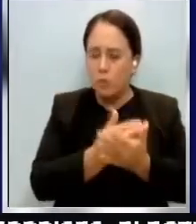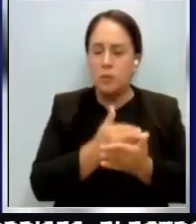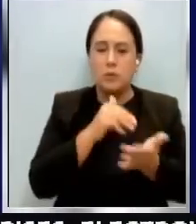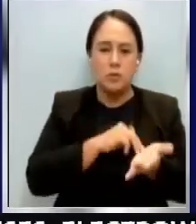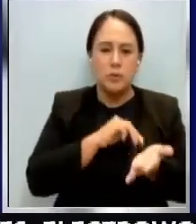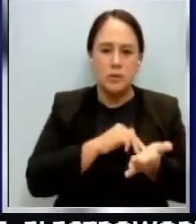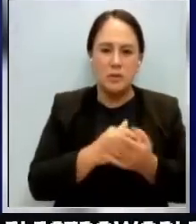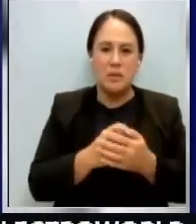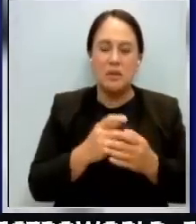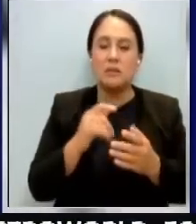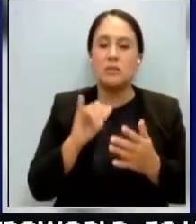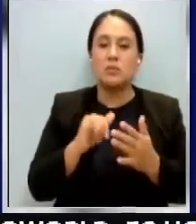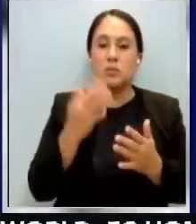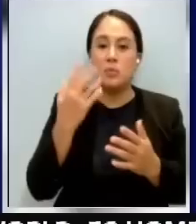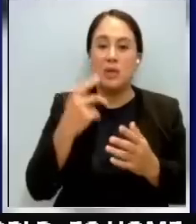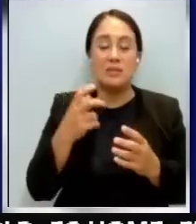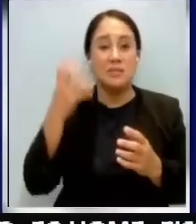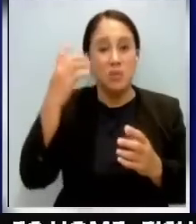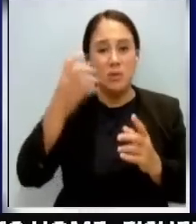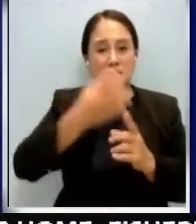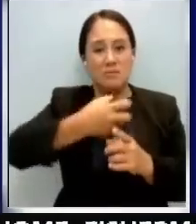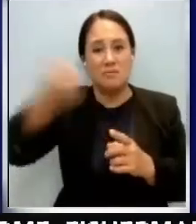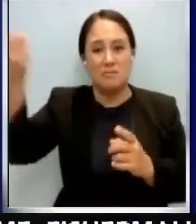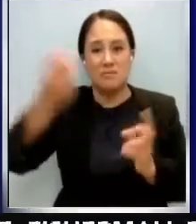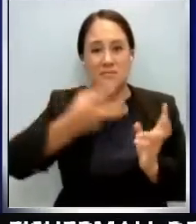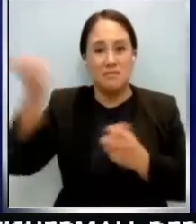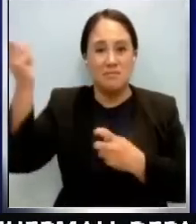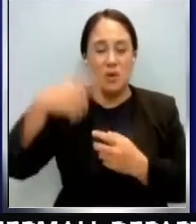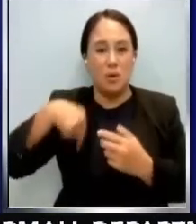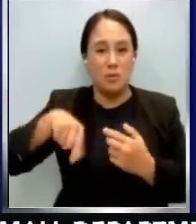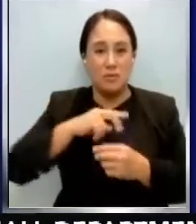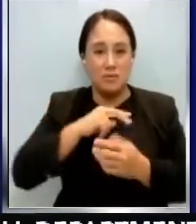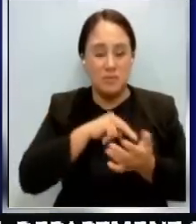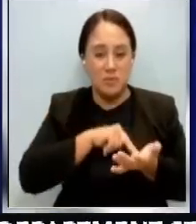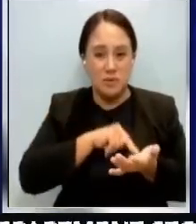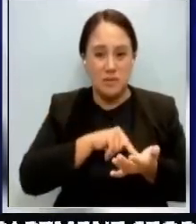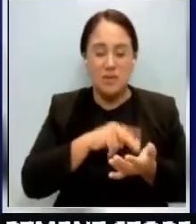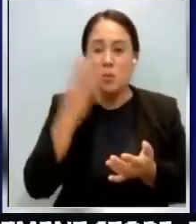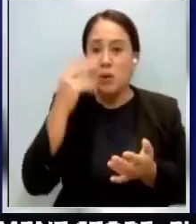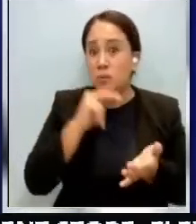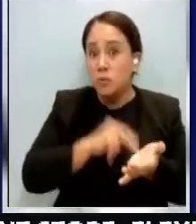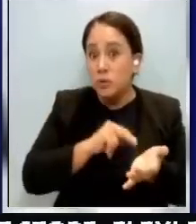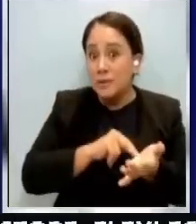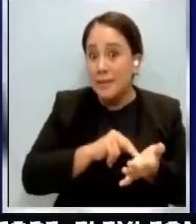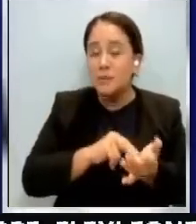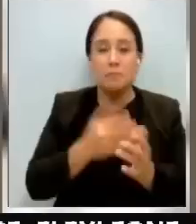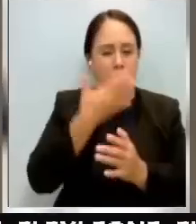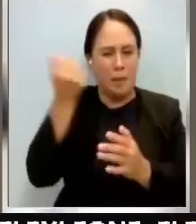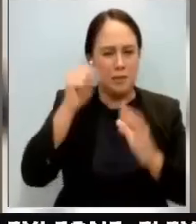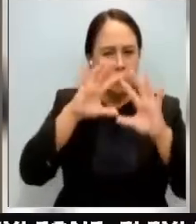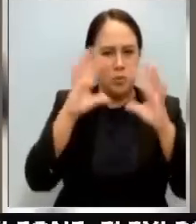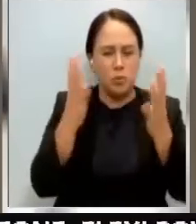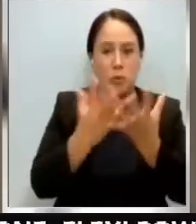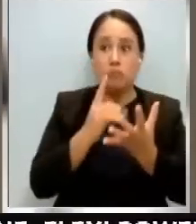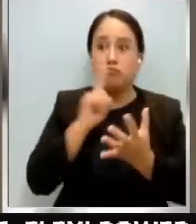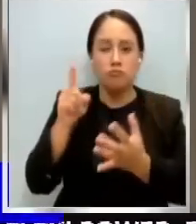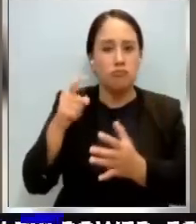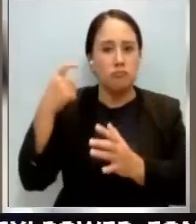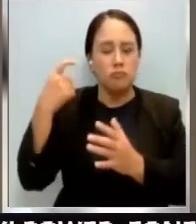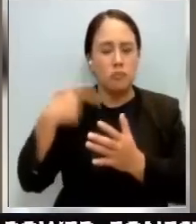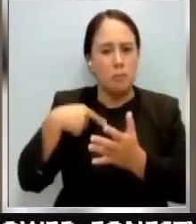they're pirating our nurses. What does that mean? Our nurses are the best in the world. Kasi binabayaran talaga nila. We really need